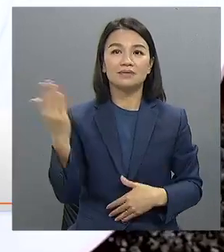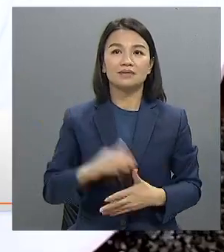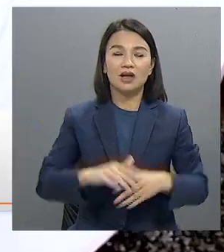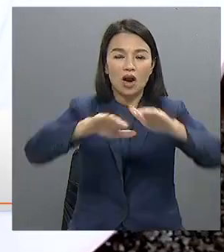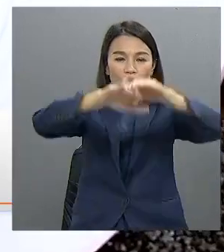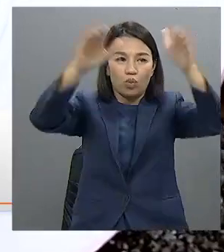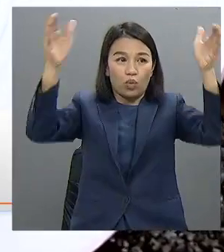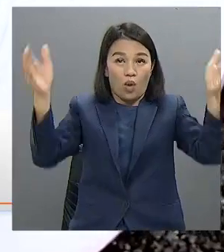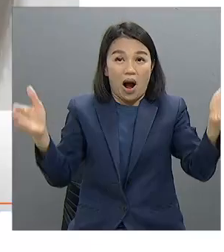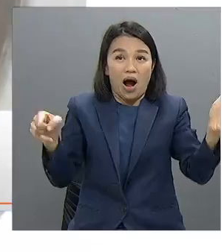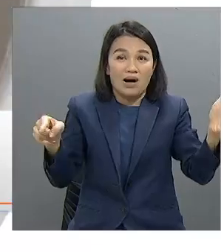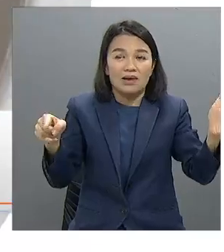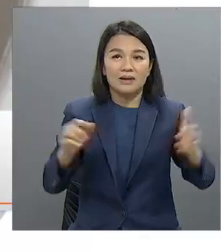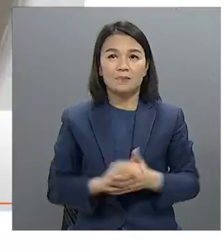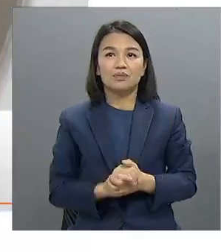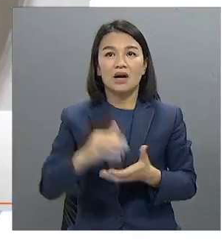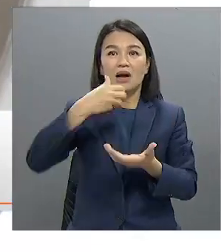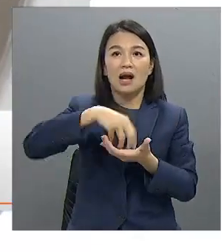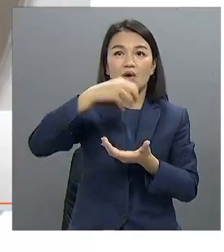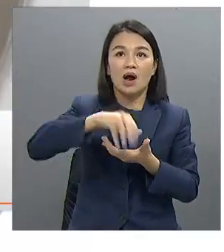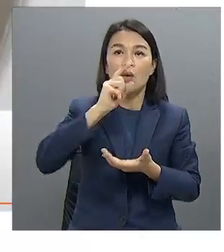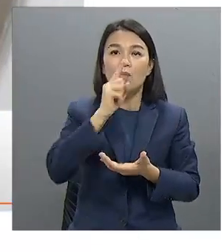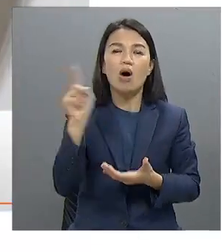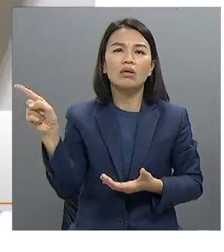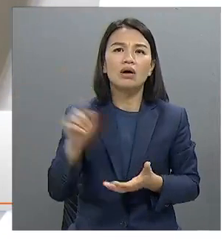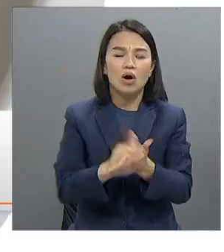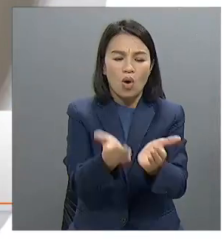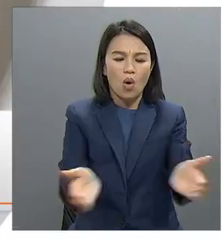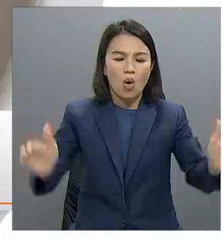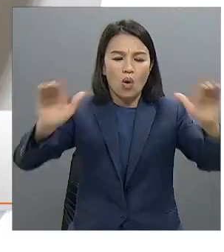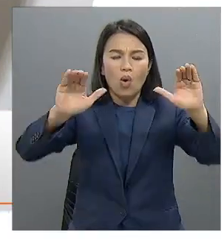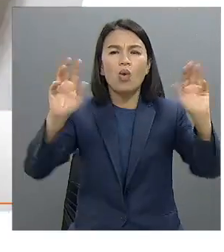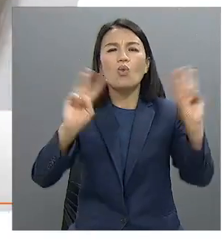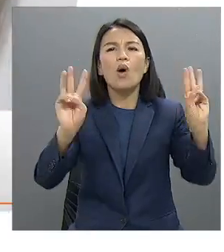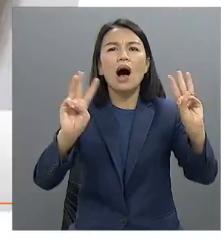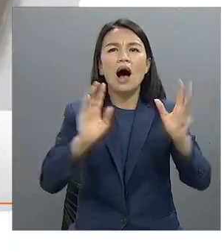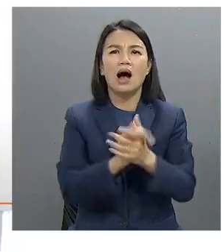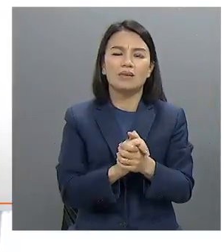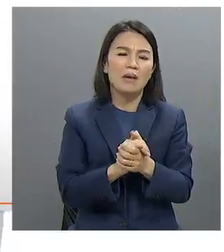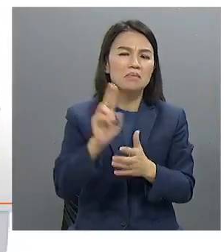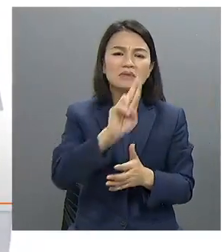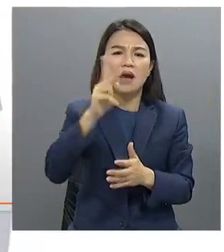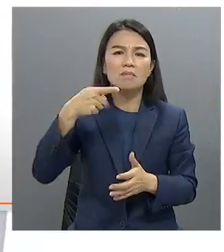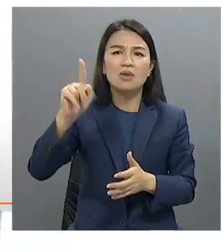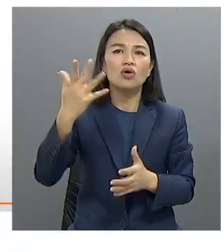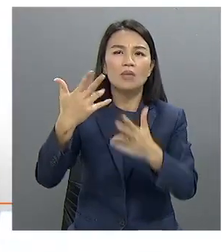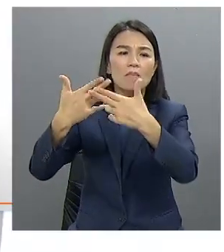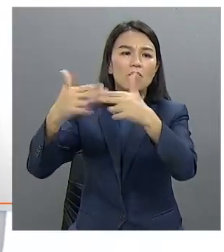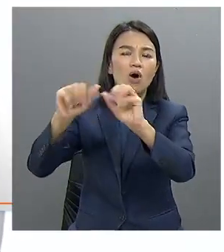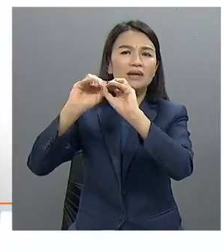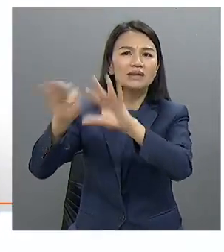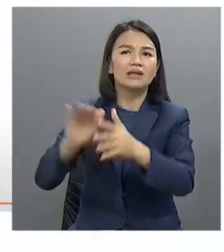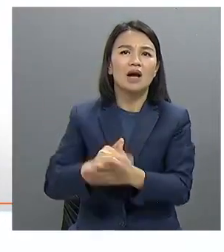วิตรเล่าให้ฟังแบบนี้ครับบอกว่าที่บ้านมีโอ่งเหลือแล้วมันไม่ได้ใช้ในการเก็บน้ำมานานละมันปล่อยทิ้งไว้อย่างไร้ค่าไม่เกิดประโย